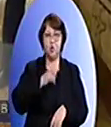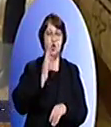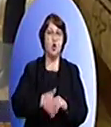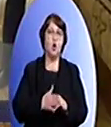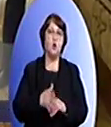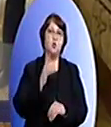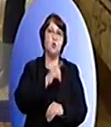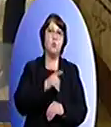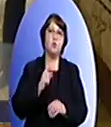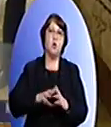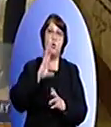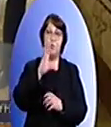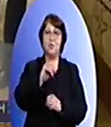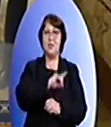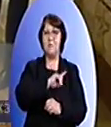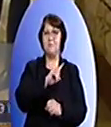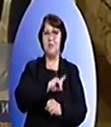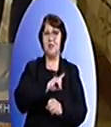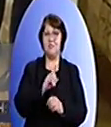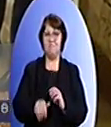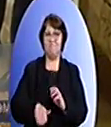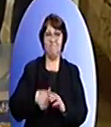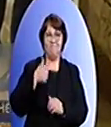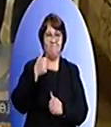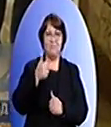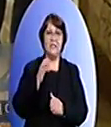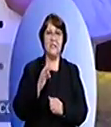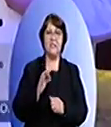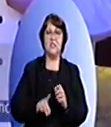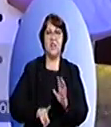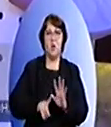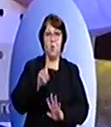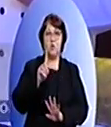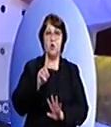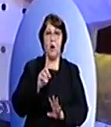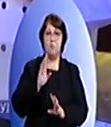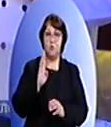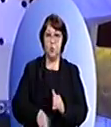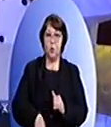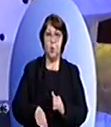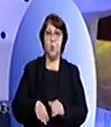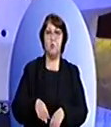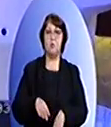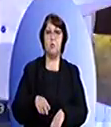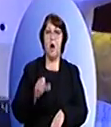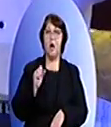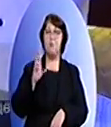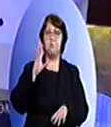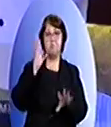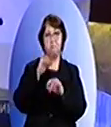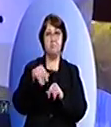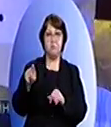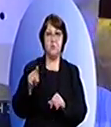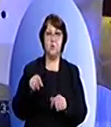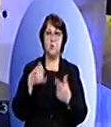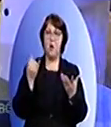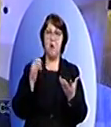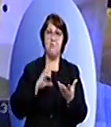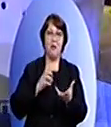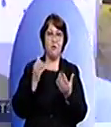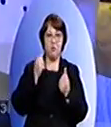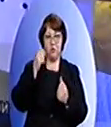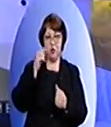улсын тэмцээнүүдэд хэрэгүүлсээр байна. Хамгийн сүүлд Стамбул хотноо болсон дэлхийн тоглогч нарын тэмцээнээс манайхад 6 медаль хүртэж байлаа. Мөн энэ онд манай